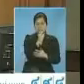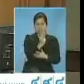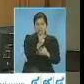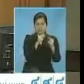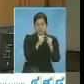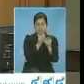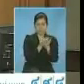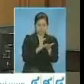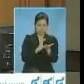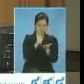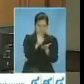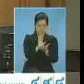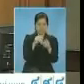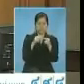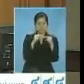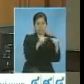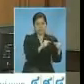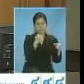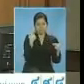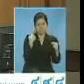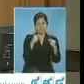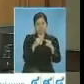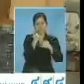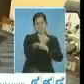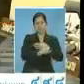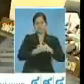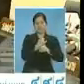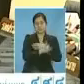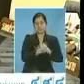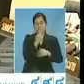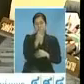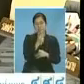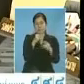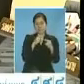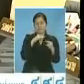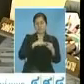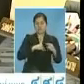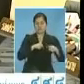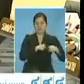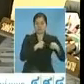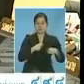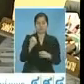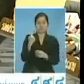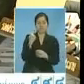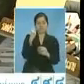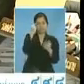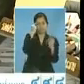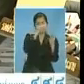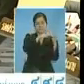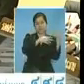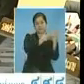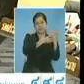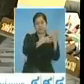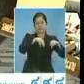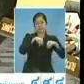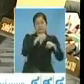ที่ต่อเนื่องต่างชาติหรือต่างประเทศที่จะมาลงทุนนั้นก็จะเห็นความเชื่อมั่นและสามารถที่จะวางแผนอนาคตในการพั